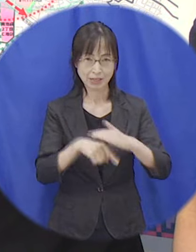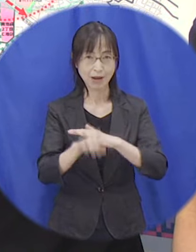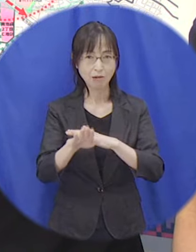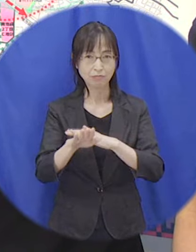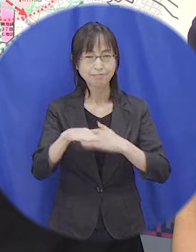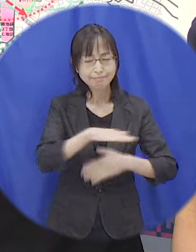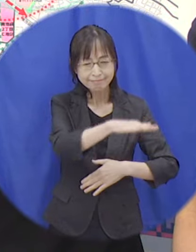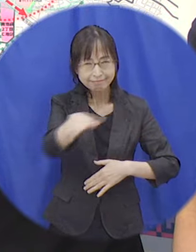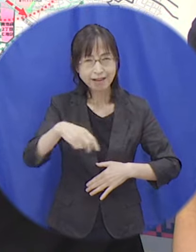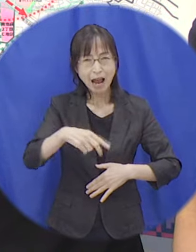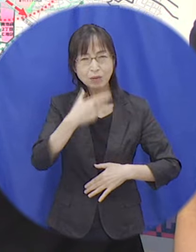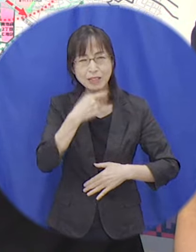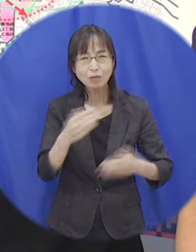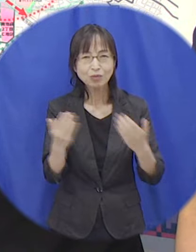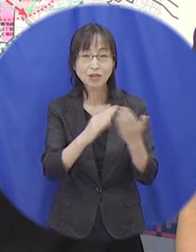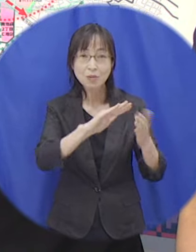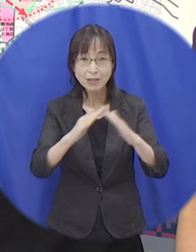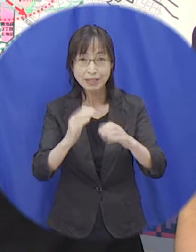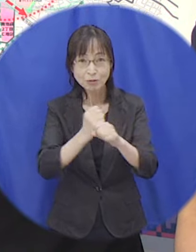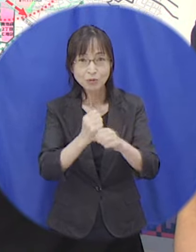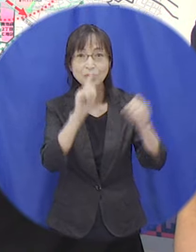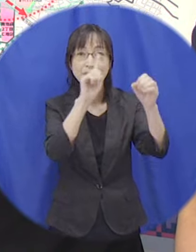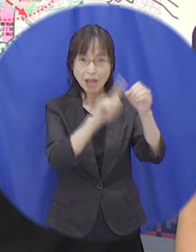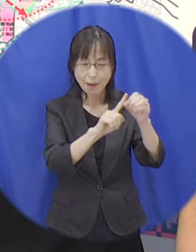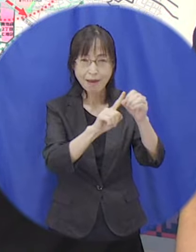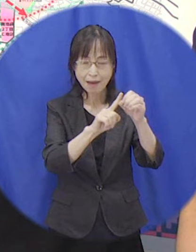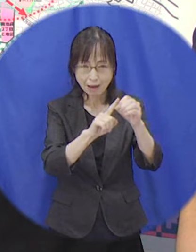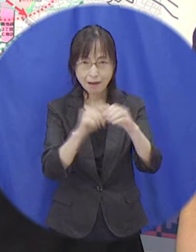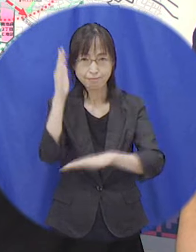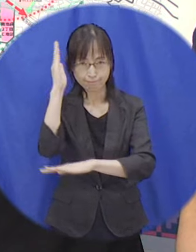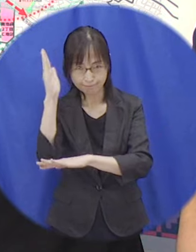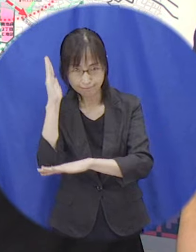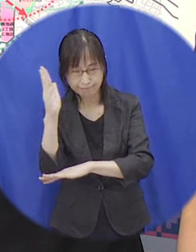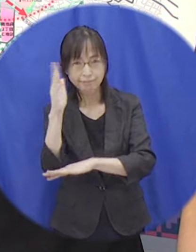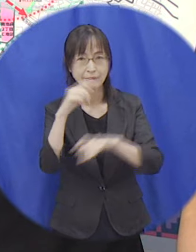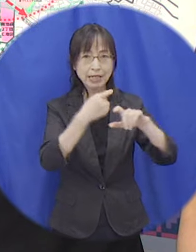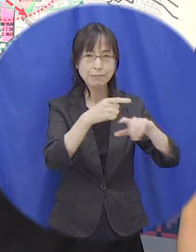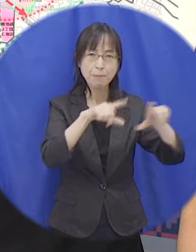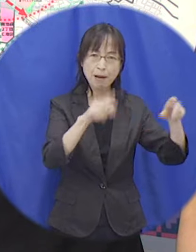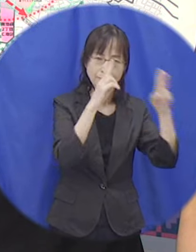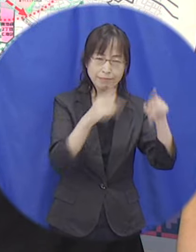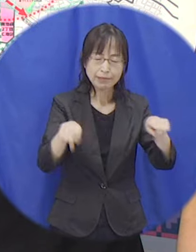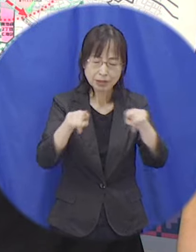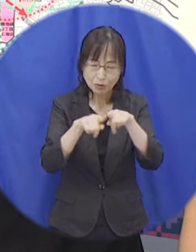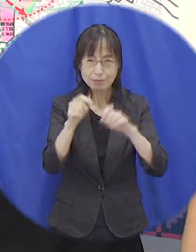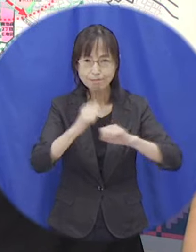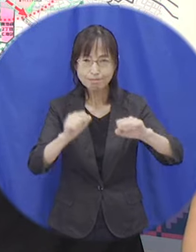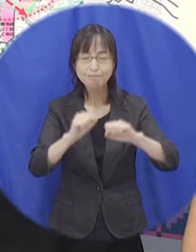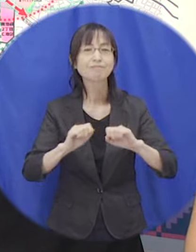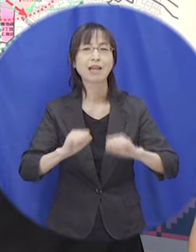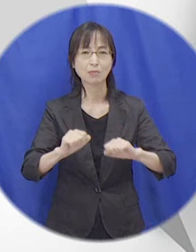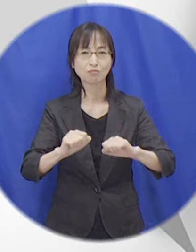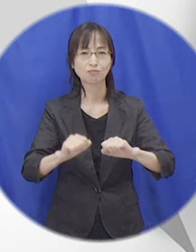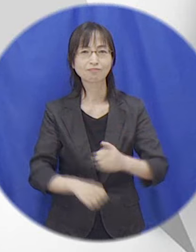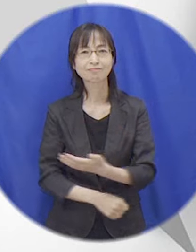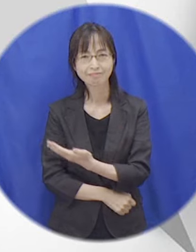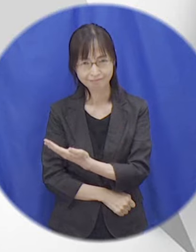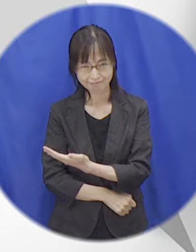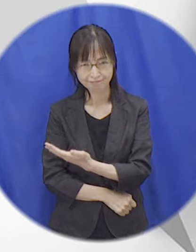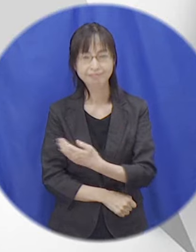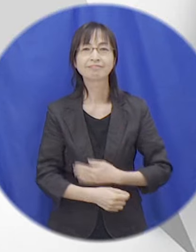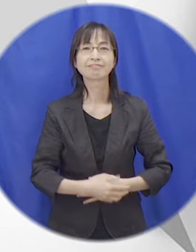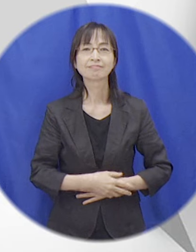歩きたくなる街中の形成に向けて官民一体となって取り組んでいます。こちらの図をご覧ください。 は